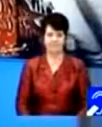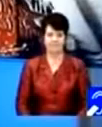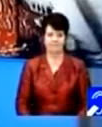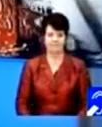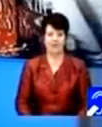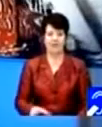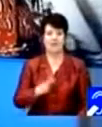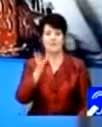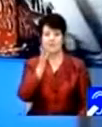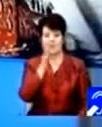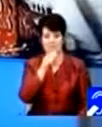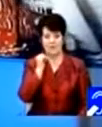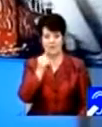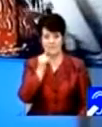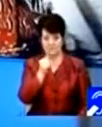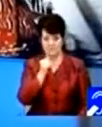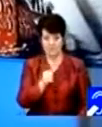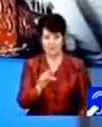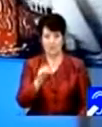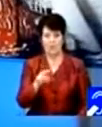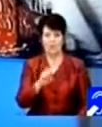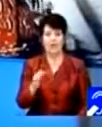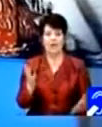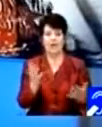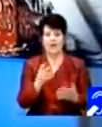Cum va fi vremea mâine, aflăm chiar acum din rubrica Meteo.